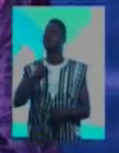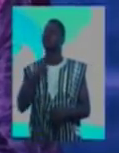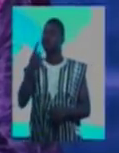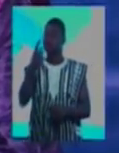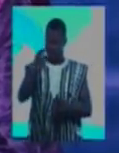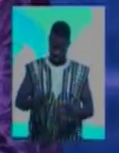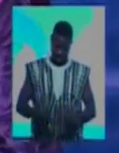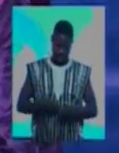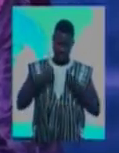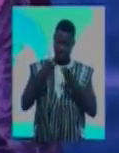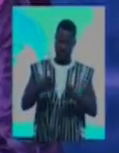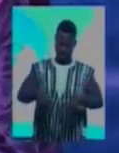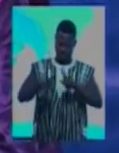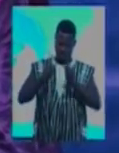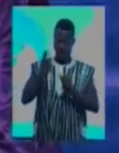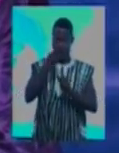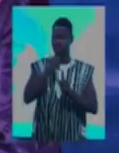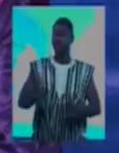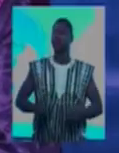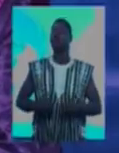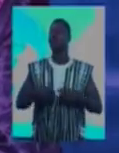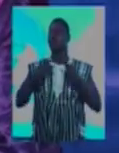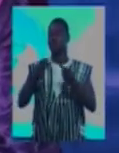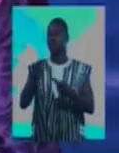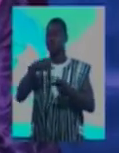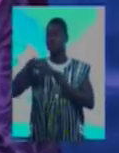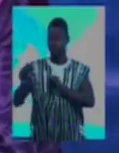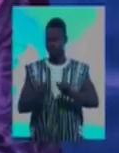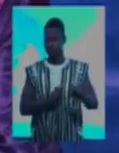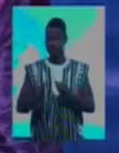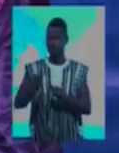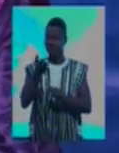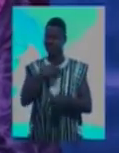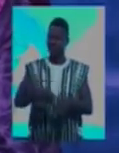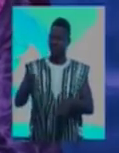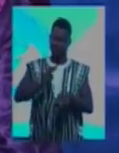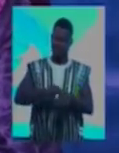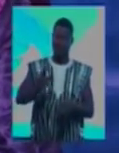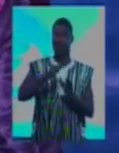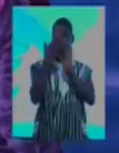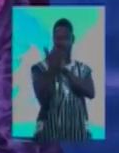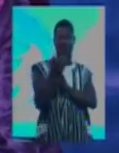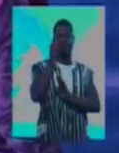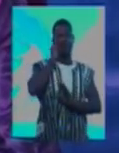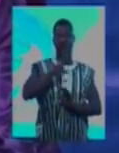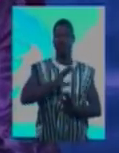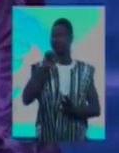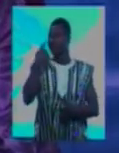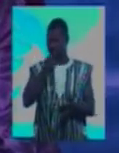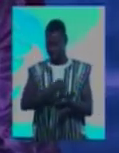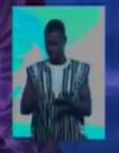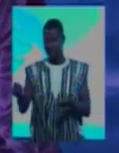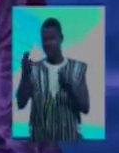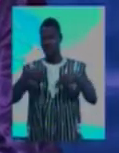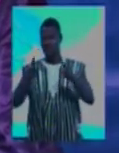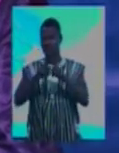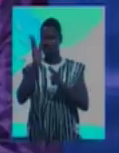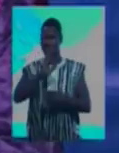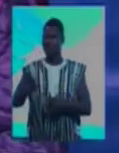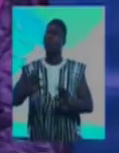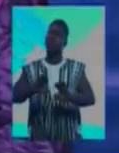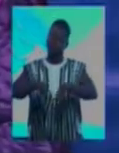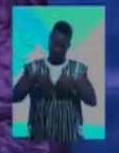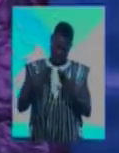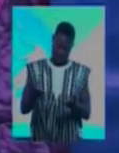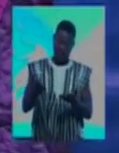proposer des activités et de mettre en avant aussi les femmes qui prennent la plume au Burkina Faso. Voilà comment est